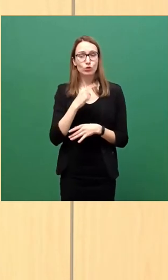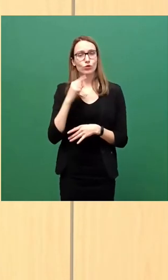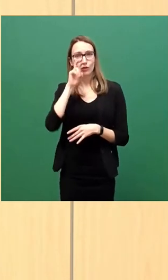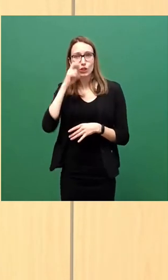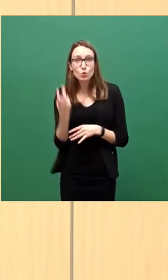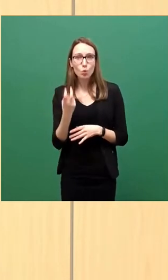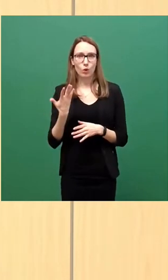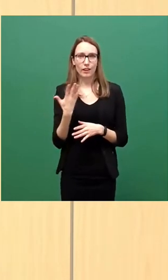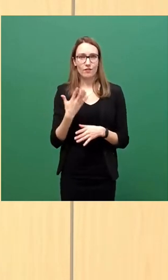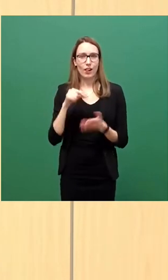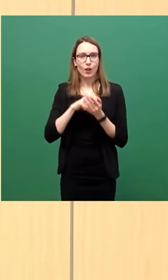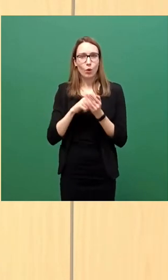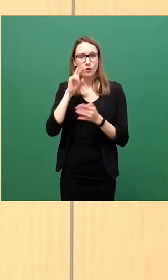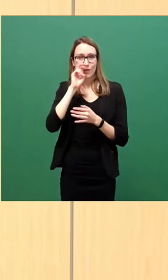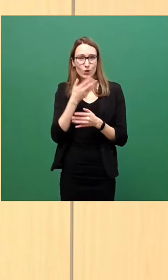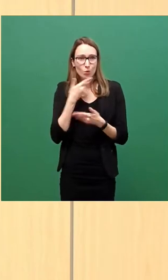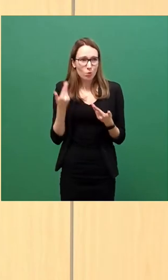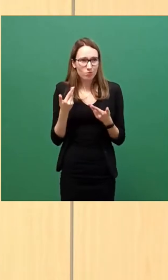und wir sollten es einfach ausprobieren.